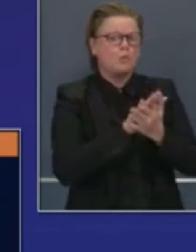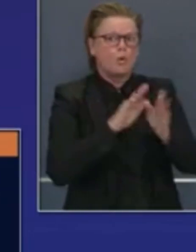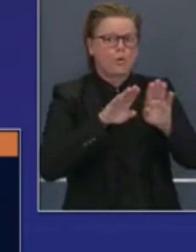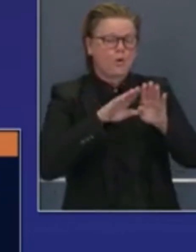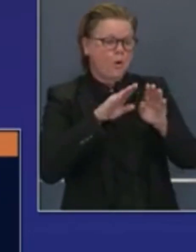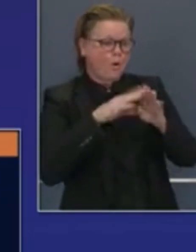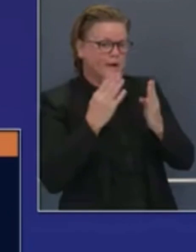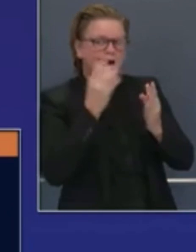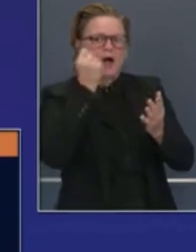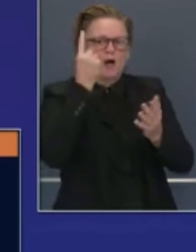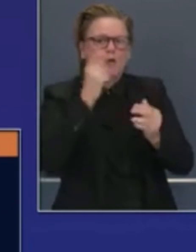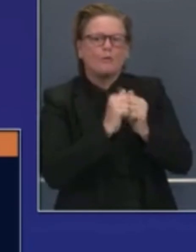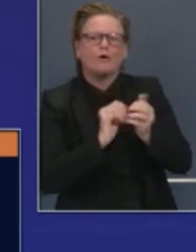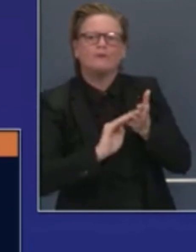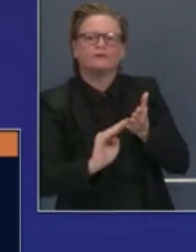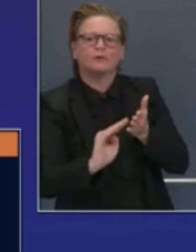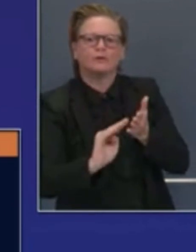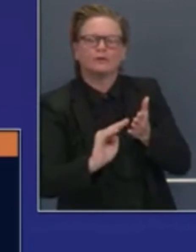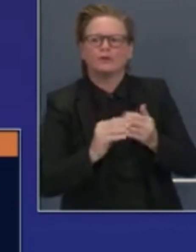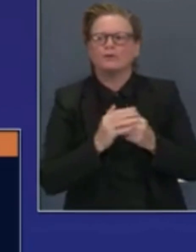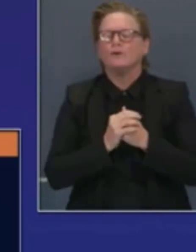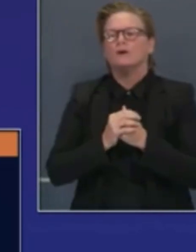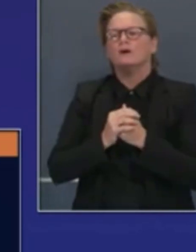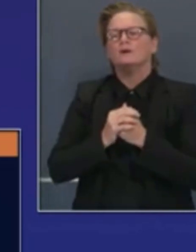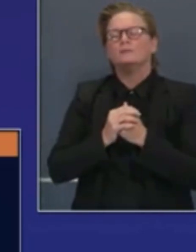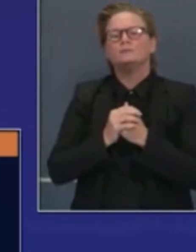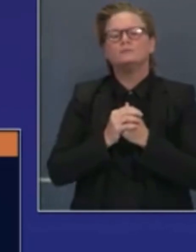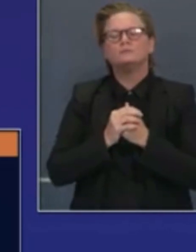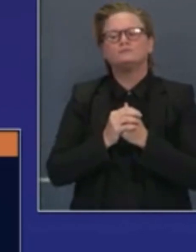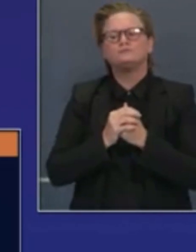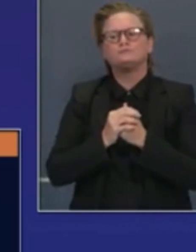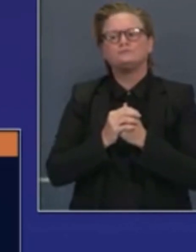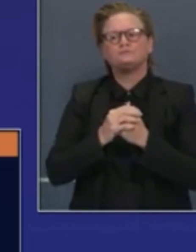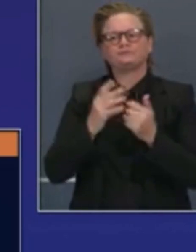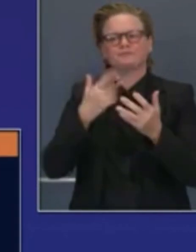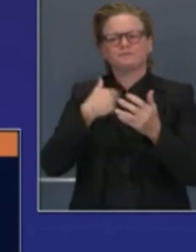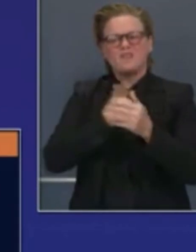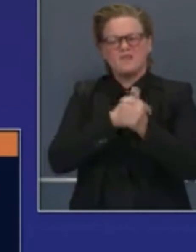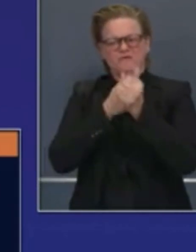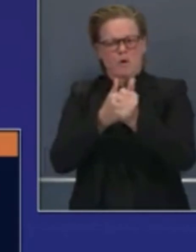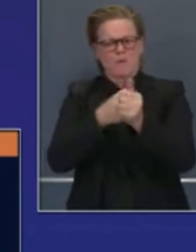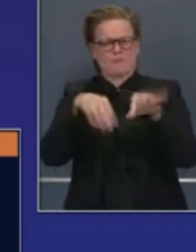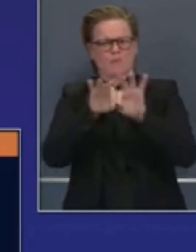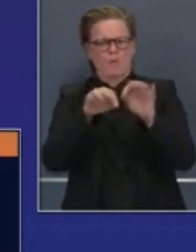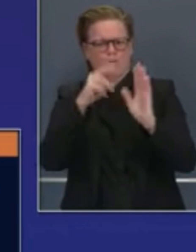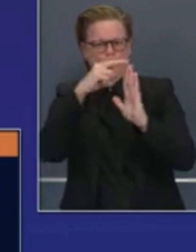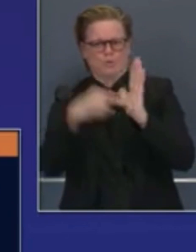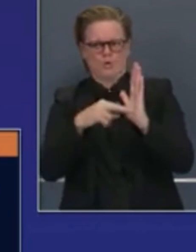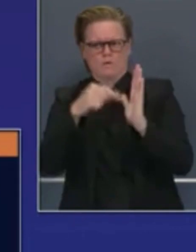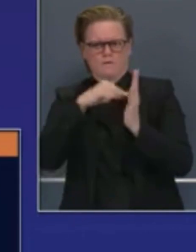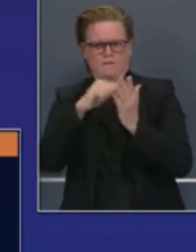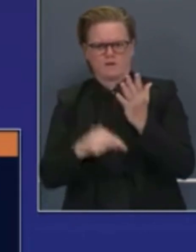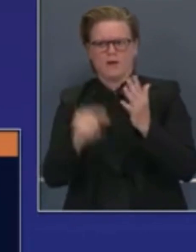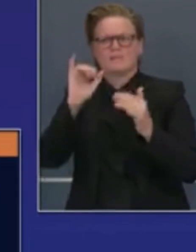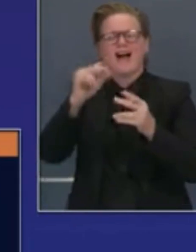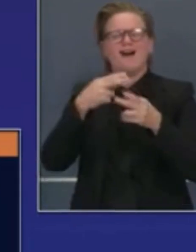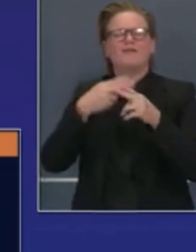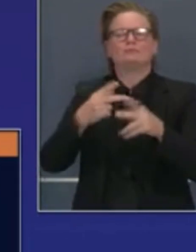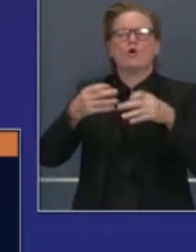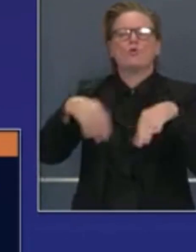tại nhà trong vài ngày tới khi nhiều người dân lớn của tiểu bang nhận thấy số ca nhập viện tăng cao dựa trên